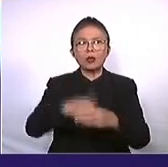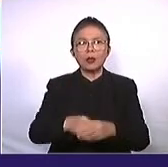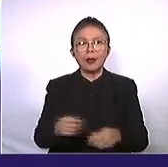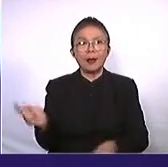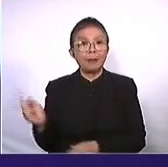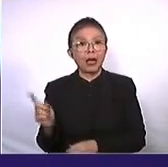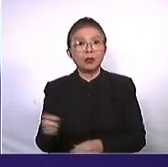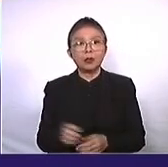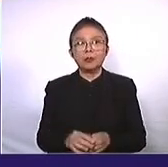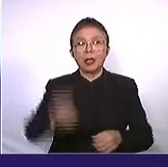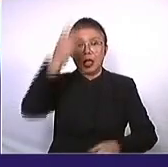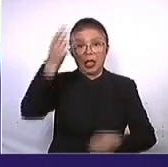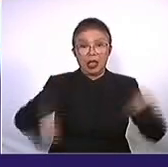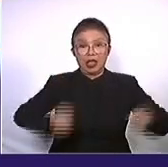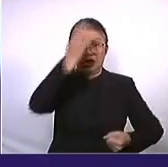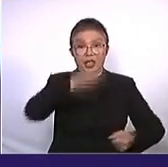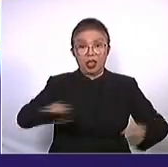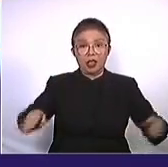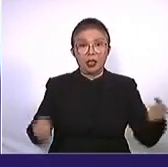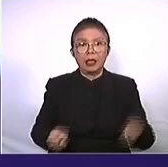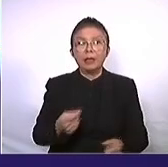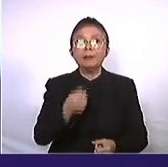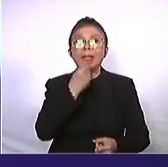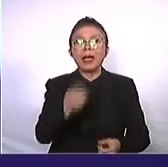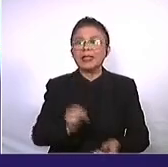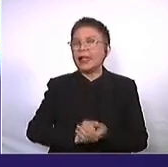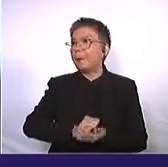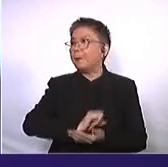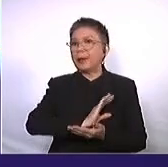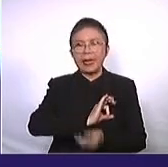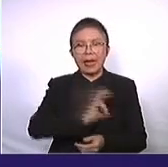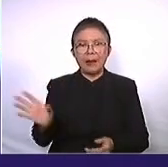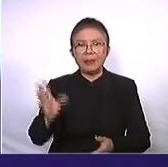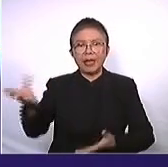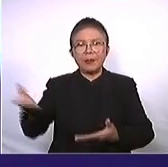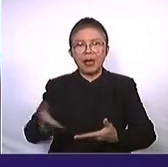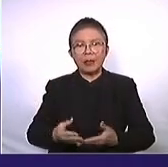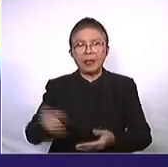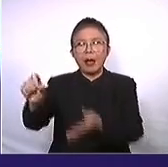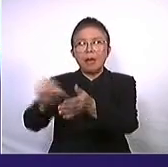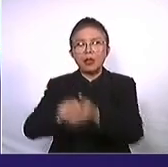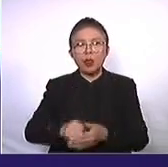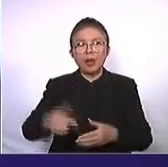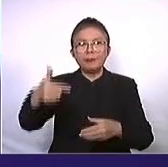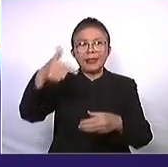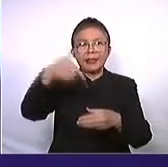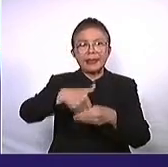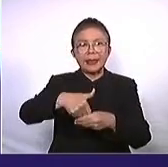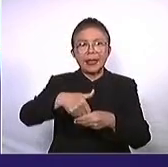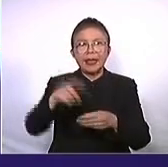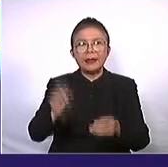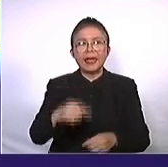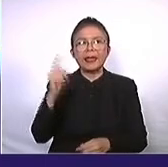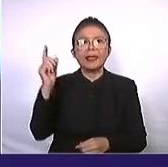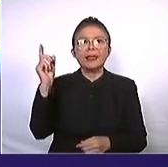angkutan perusahaan truk menyatakan tidak pernah bisa mendapat subsidi minyak yang disediakan oleh